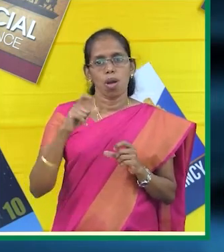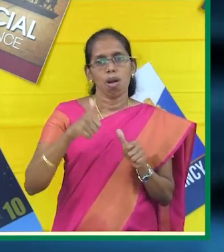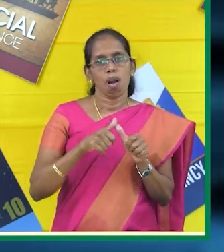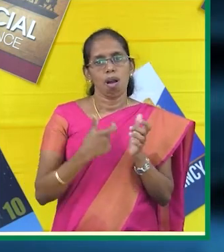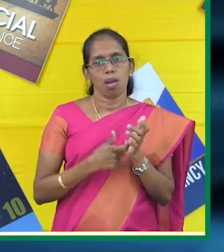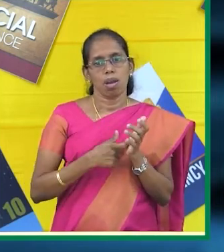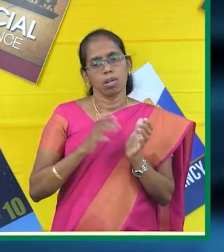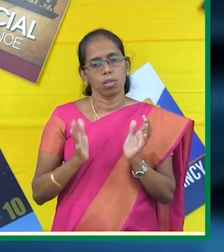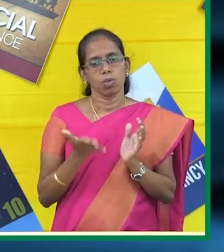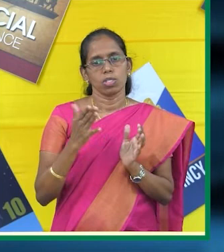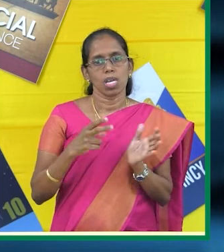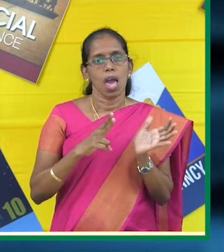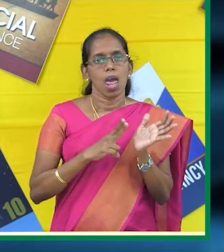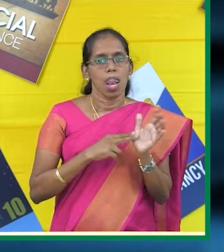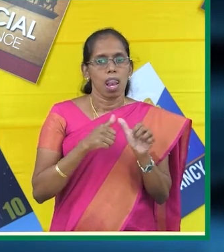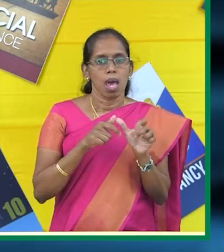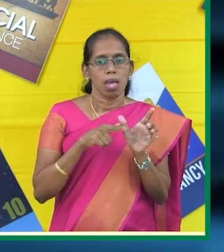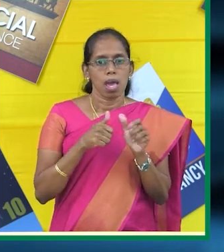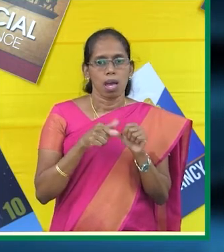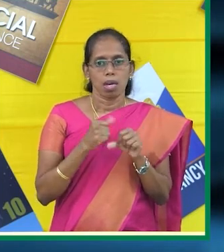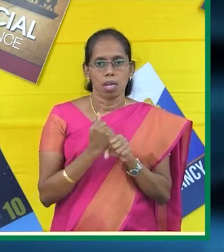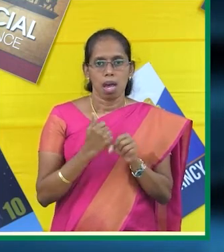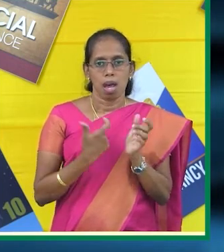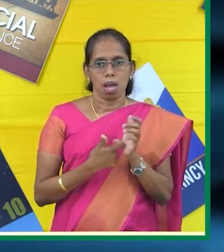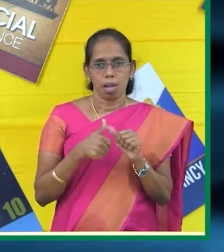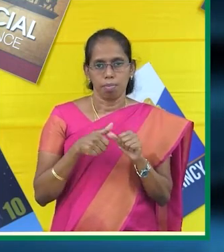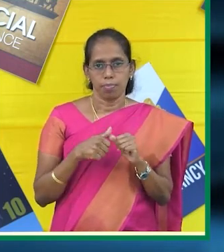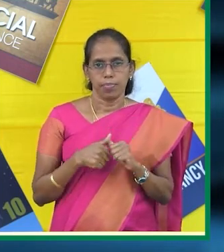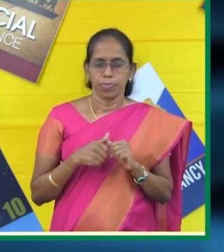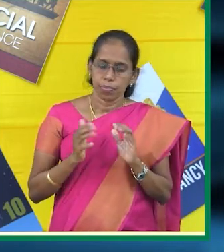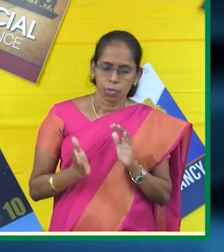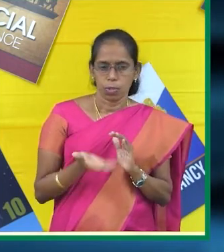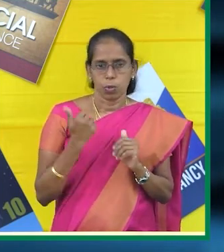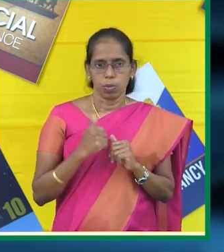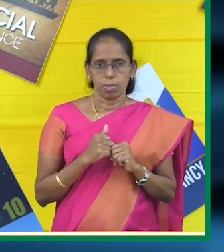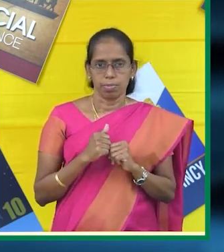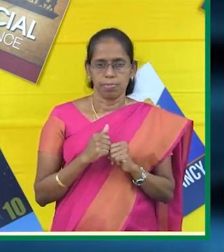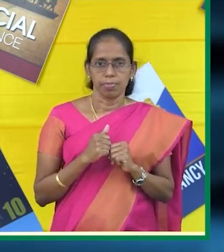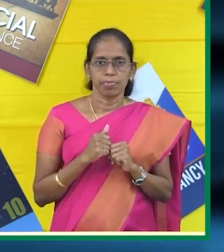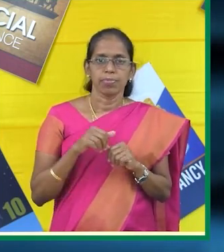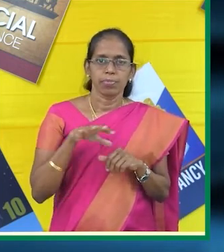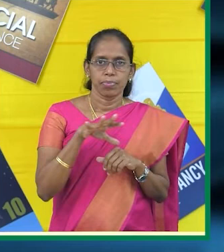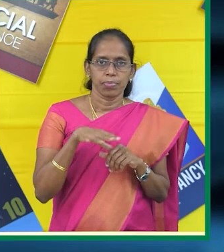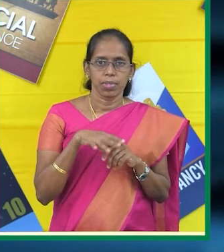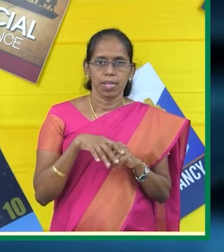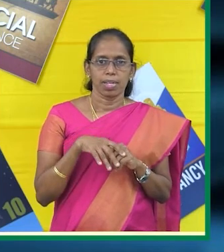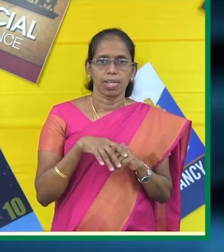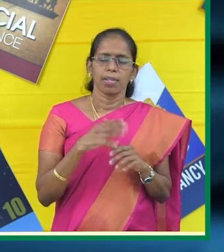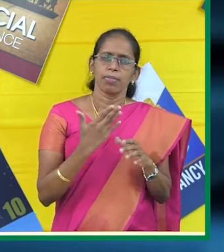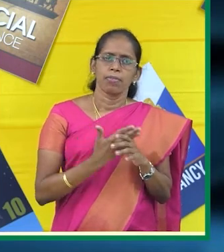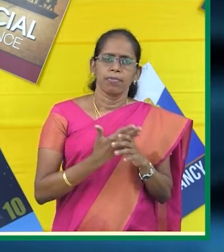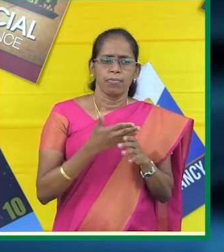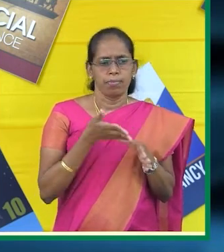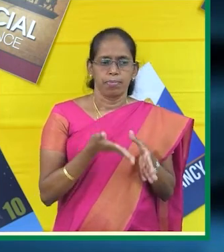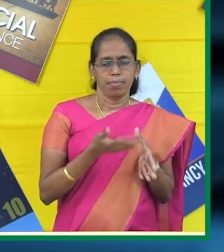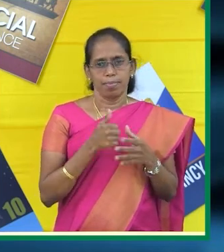நயாகரா செல்கிறார். தன்னுடைய ஏரோ காரில் நயாகரா பகுதிக்கு சென்று அங்கே தன்னுடைய பணியை இருப்பதையெல்லாம்